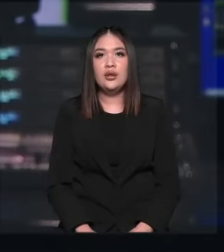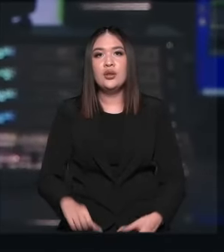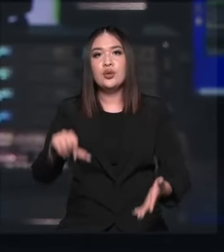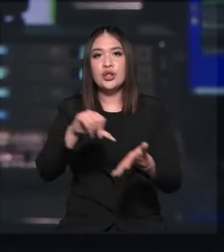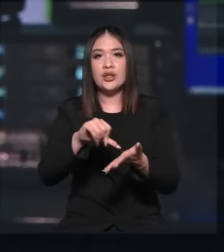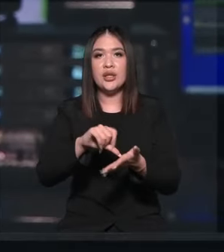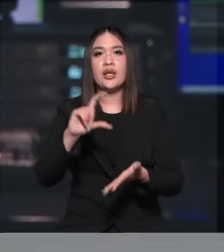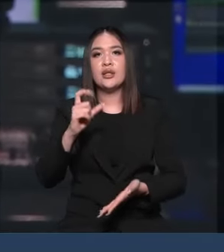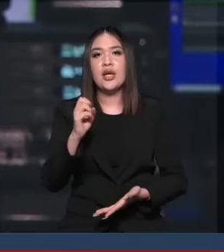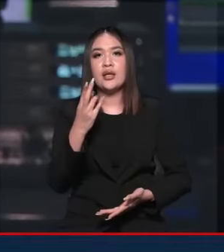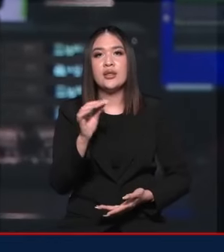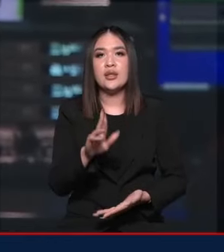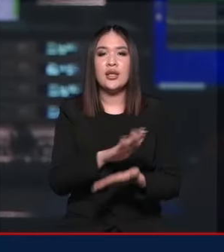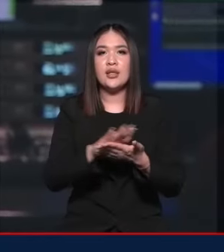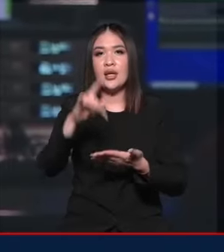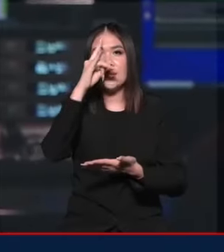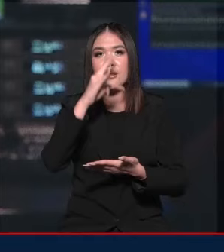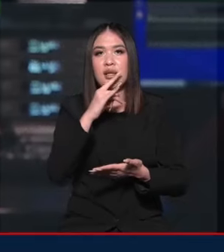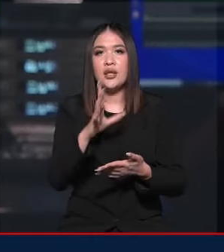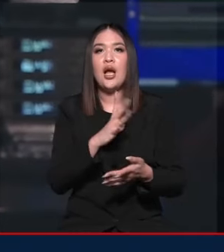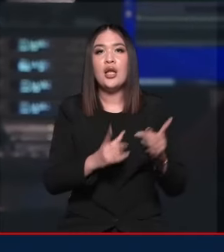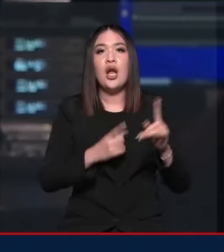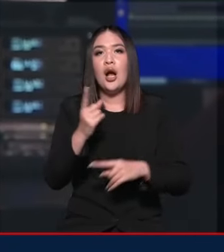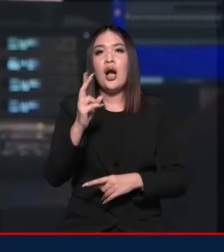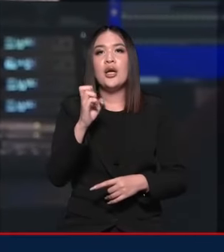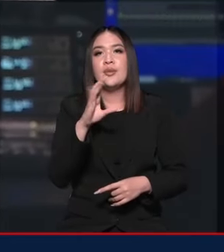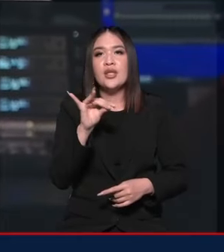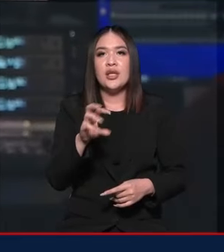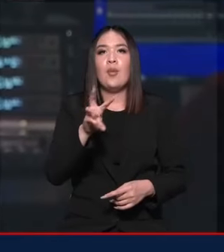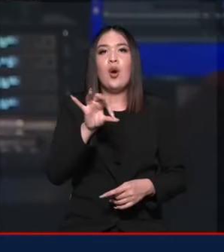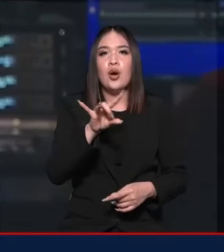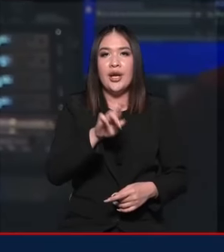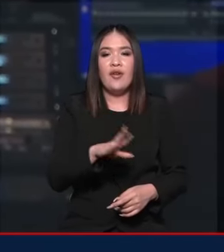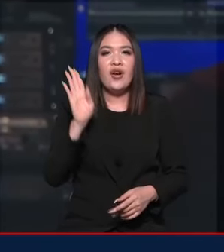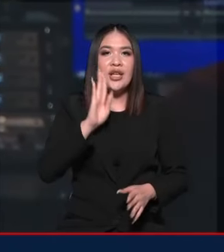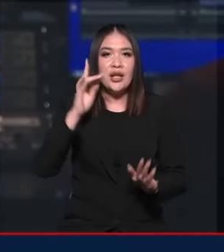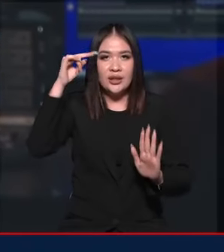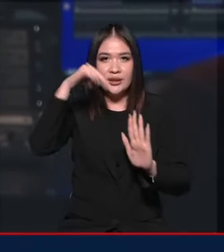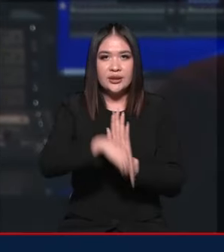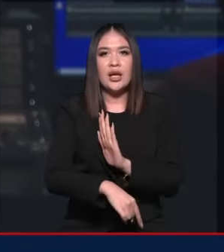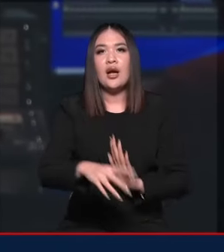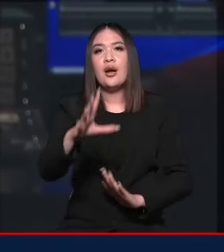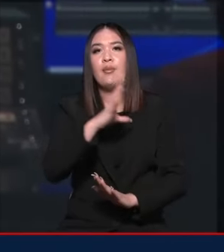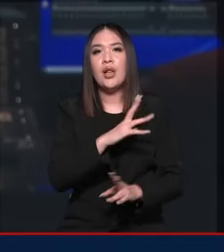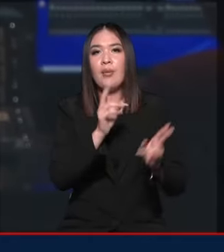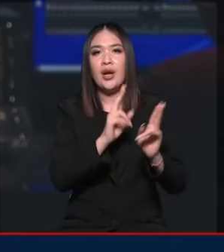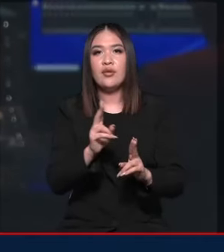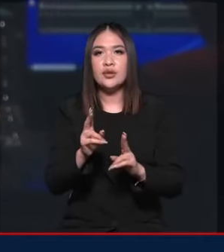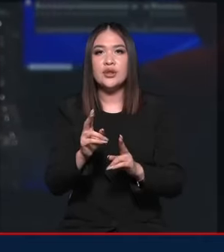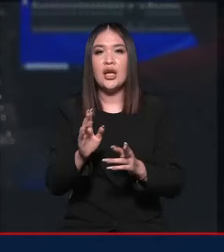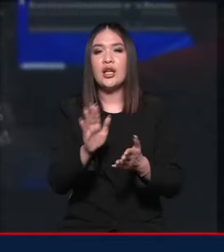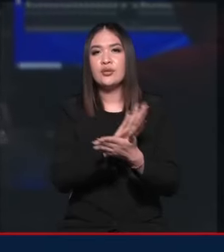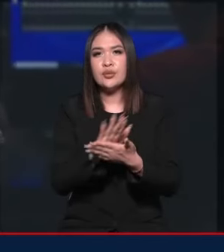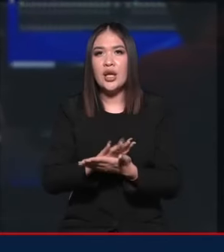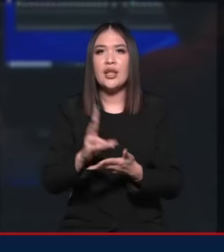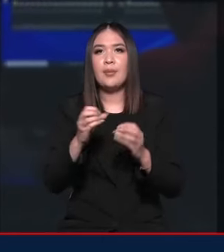Участники экологической акции «Таза Казахстан» добрались до Каспийского моря. Водолазы очищают побережье и наводят порядок под водой на глубине